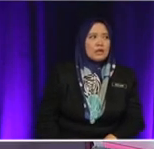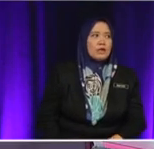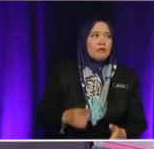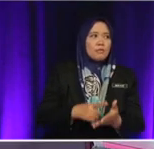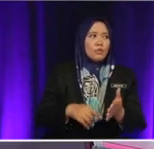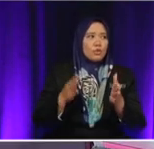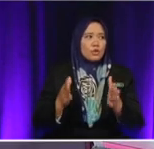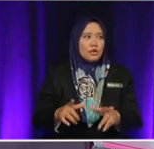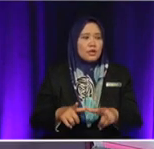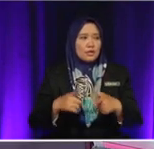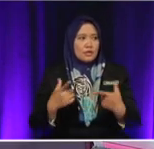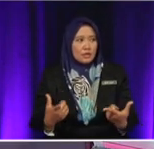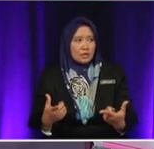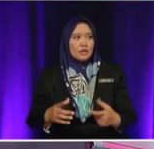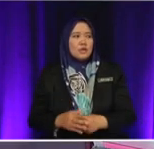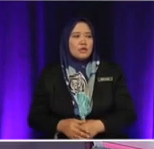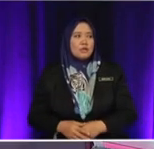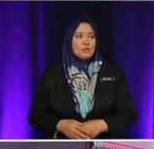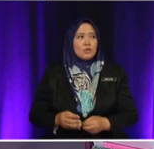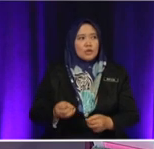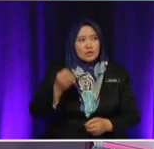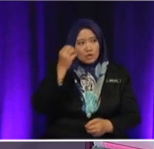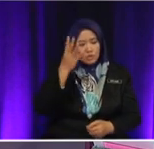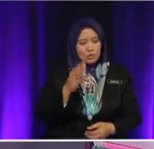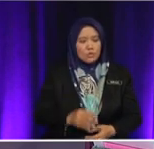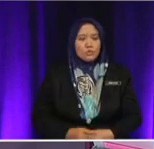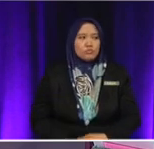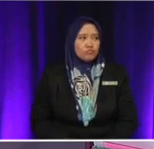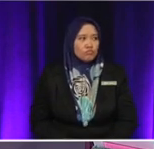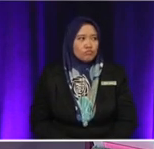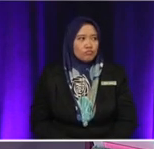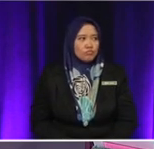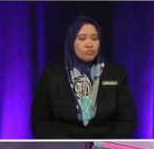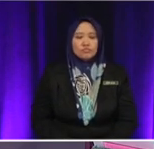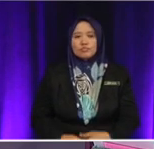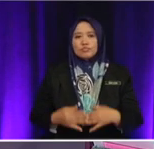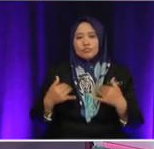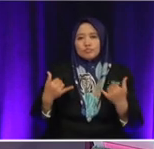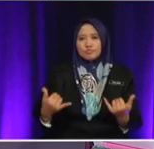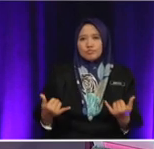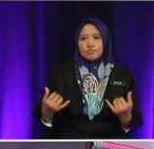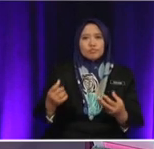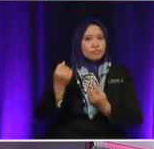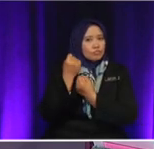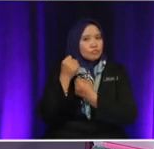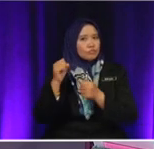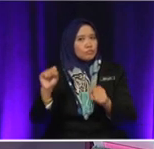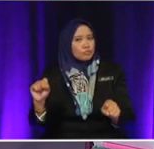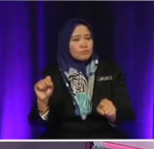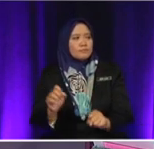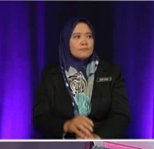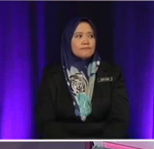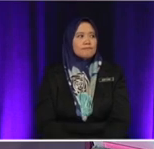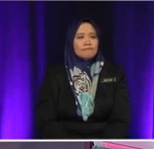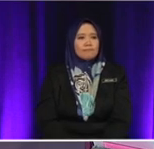poin penting supaya murid bersedia untuk menjawab soalan. Okey, sedia. Yang mana bahagian A sebenarnya